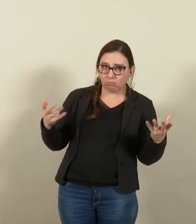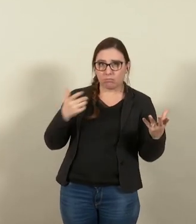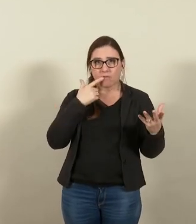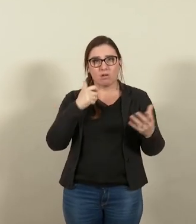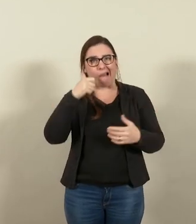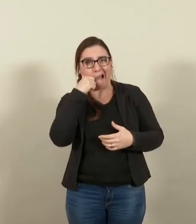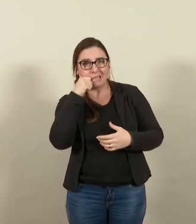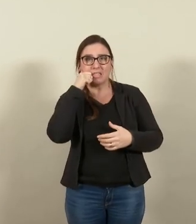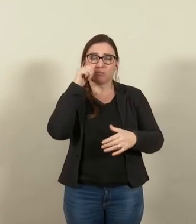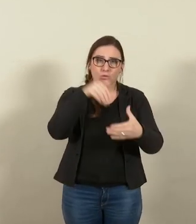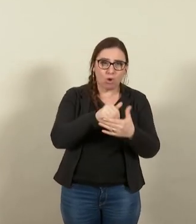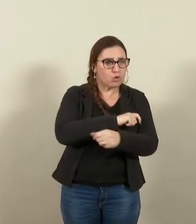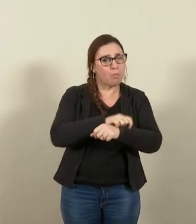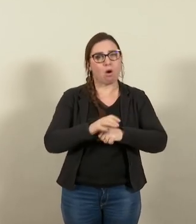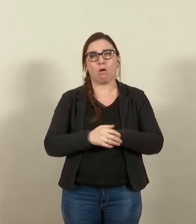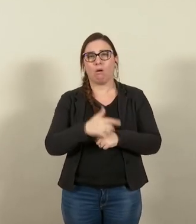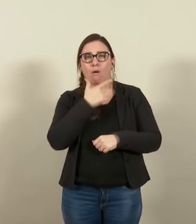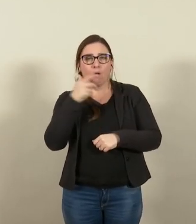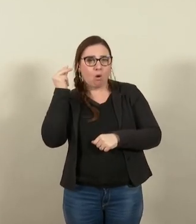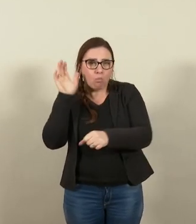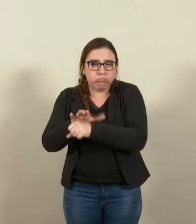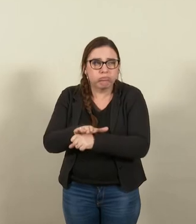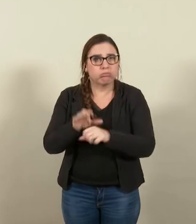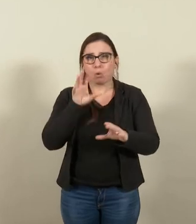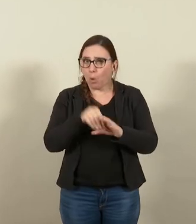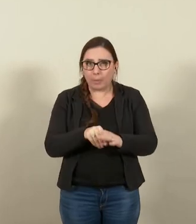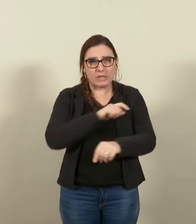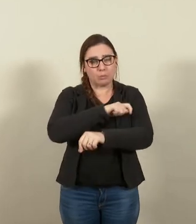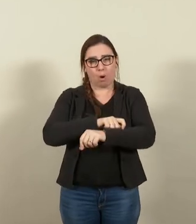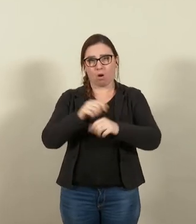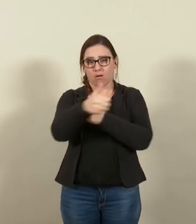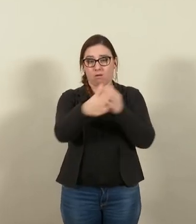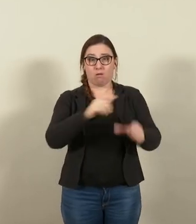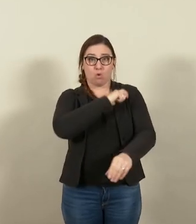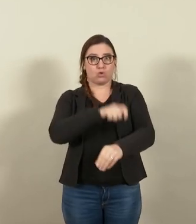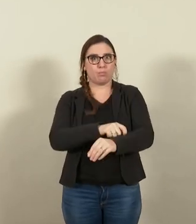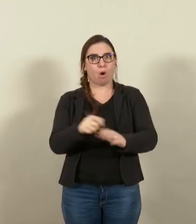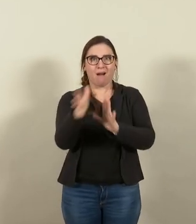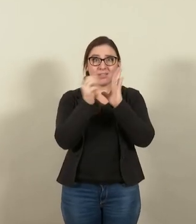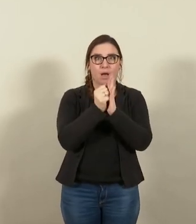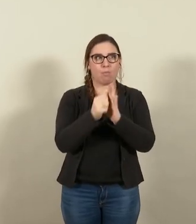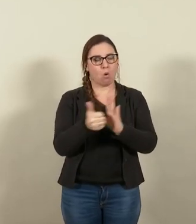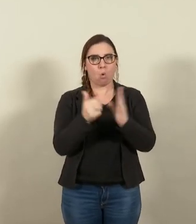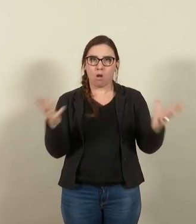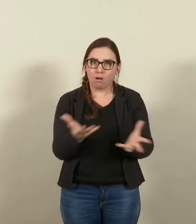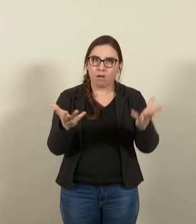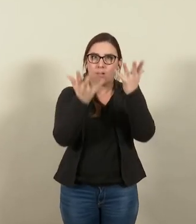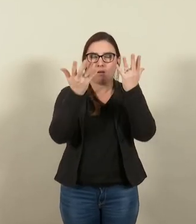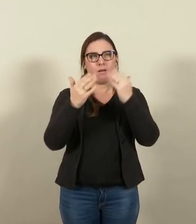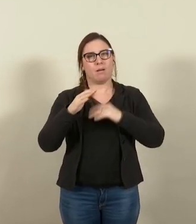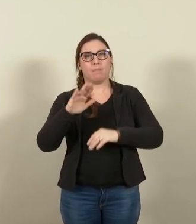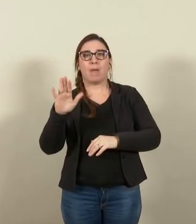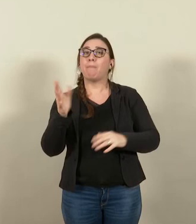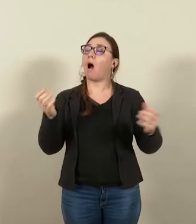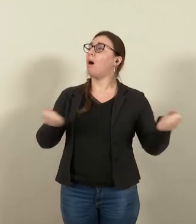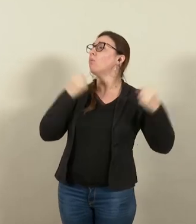racisme dans le sport comme également l'homosexualité dans le sport nous savons que le monde sportif a un rôle majeur à jouer mais un rôle de fond et pas seulement de